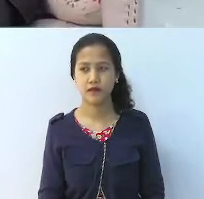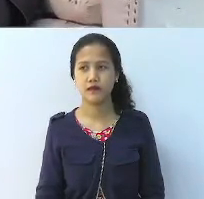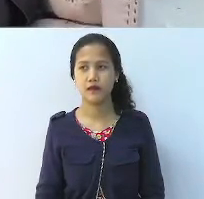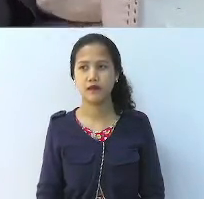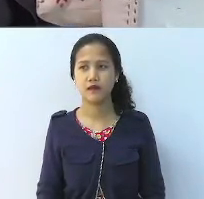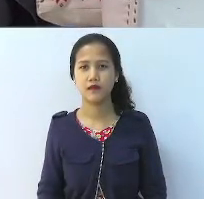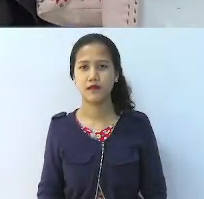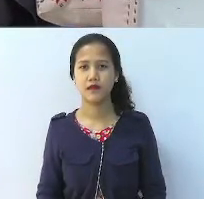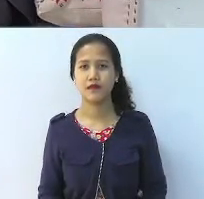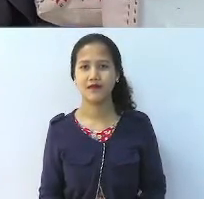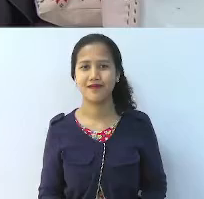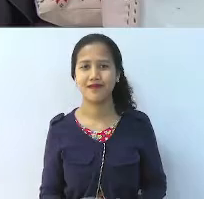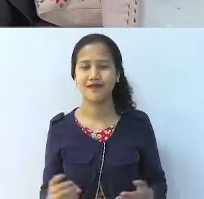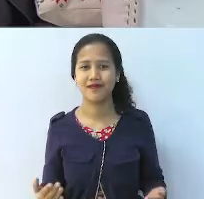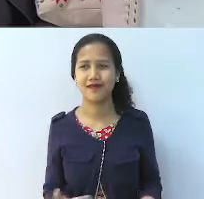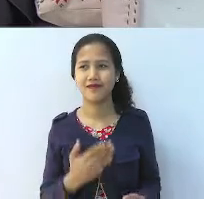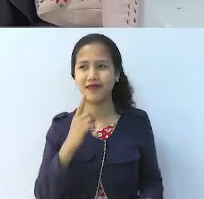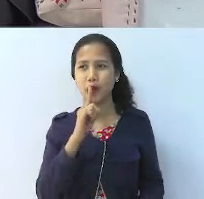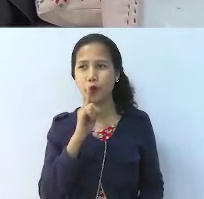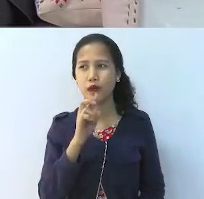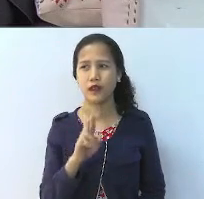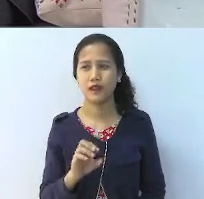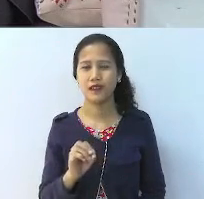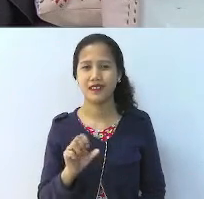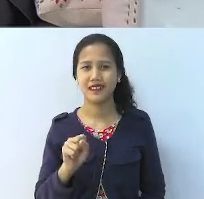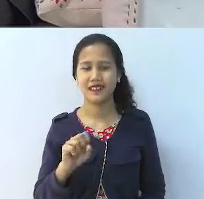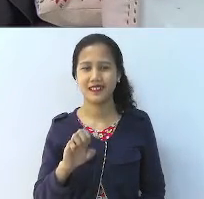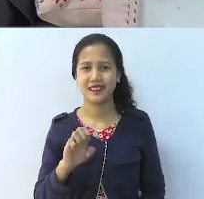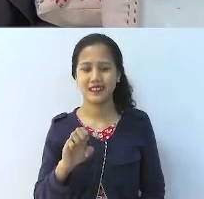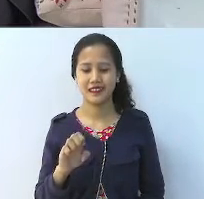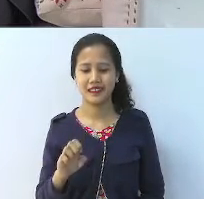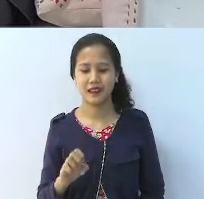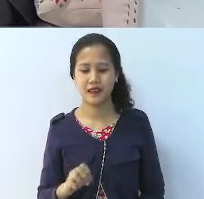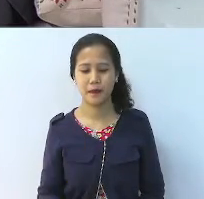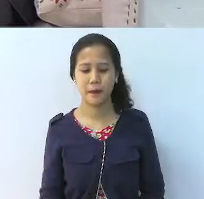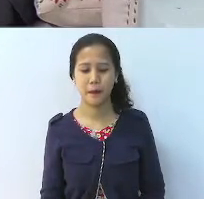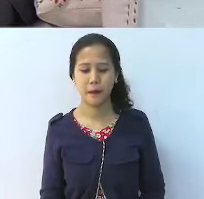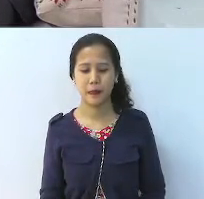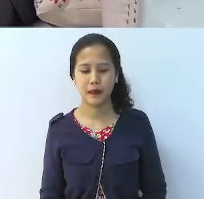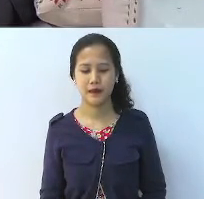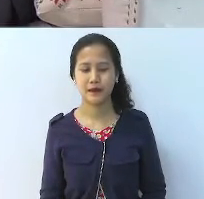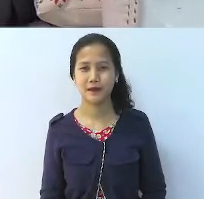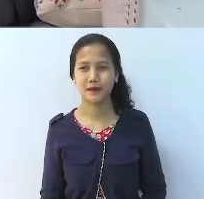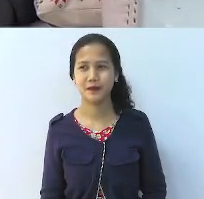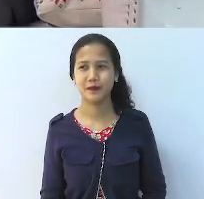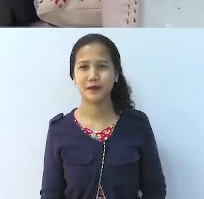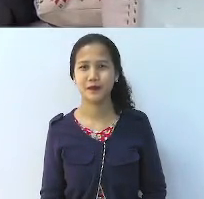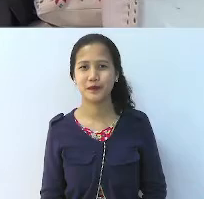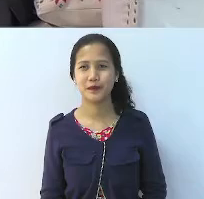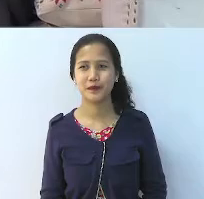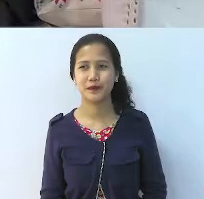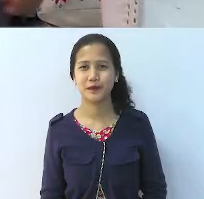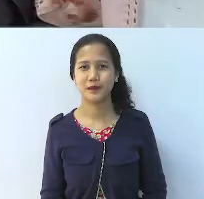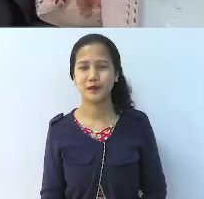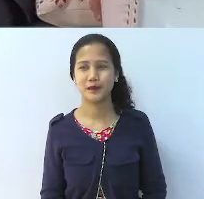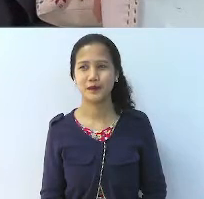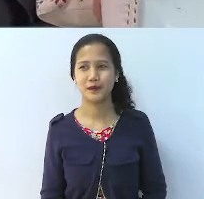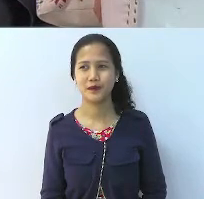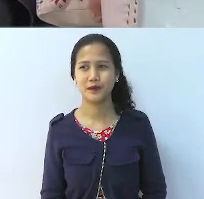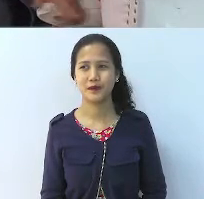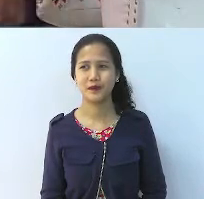Oo. And also happy birthday din kay Ma'am Rose. Happy birthday kay Ma'am Rose Bernades.